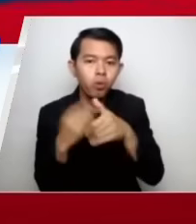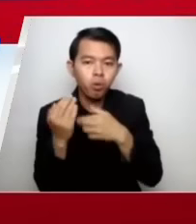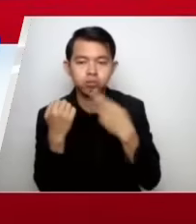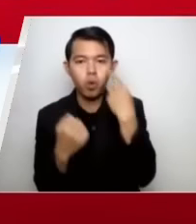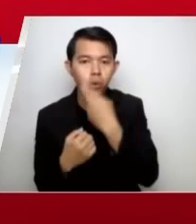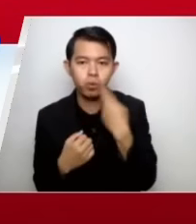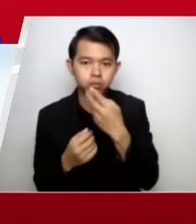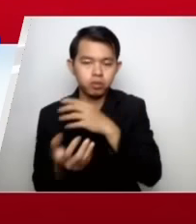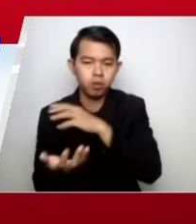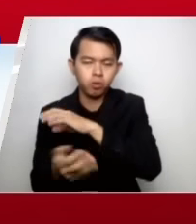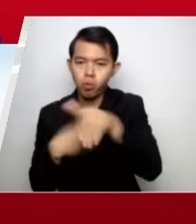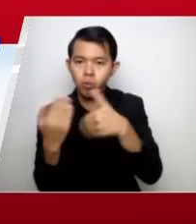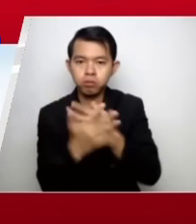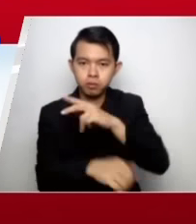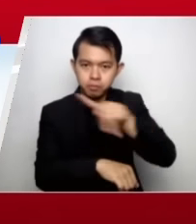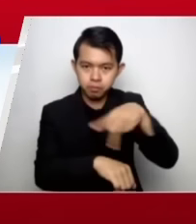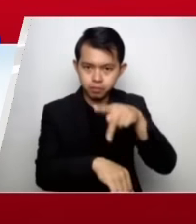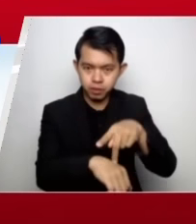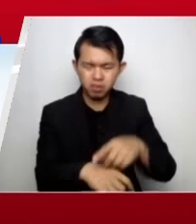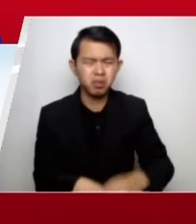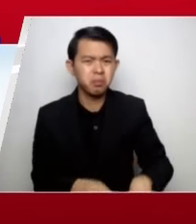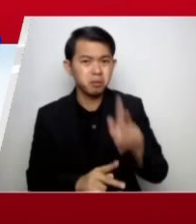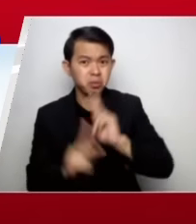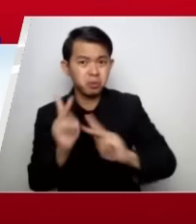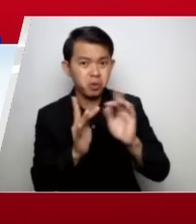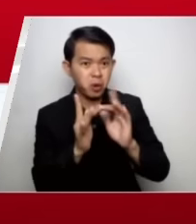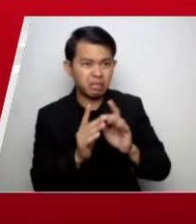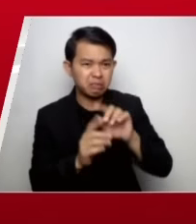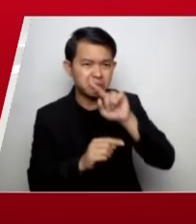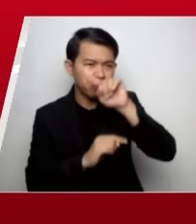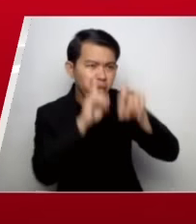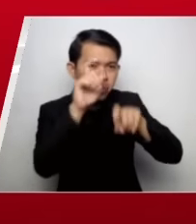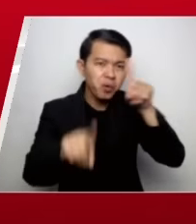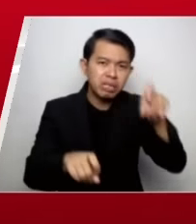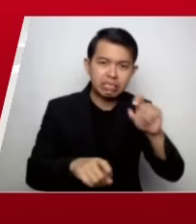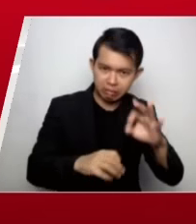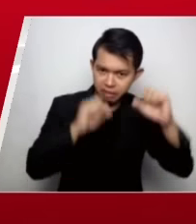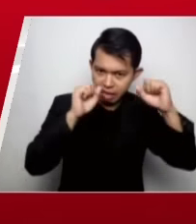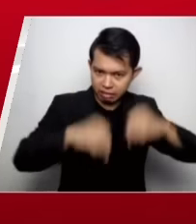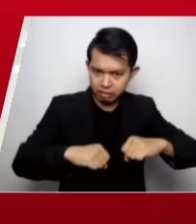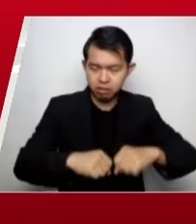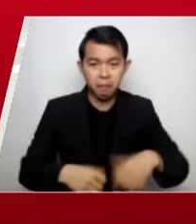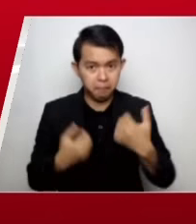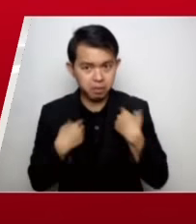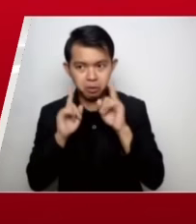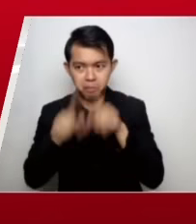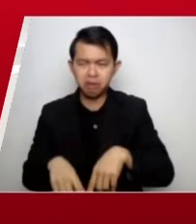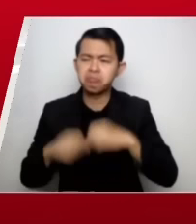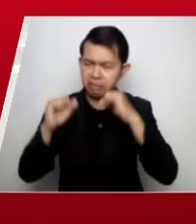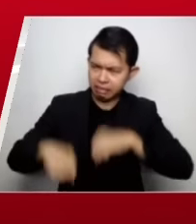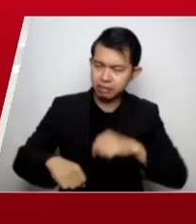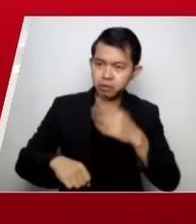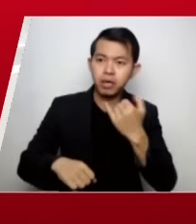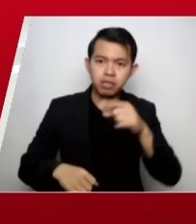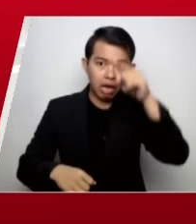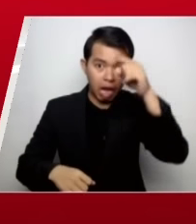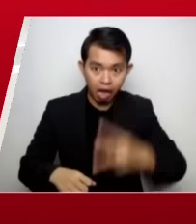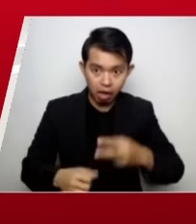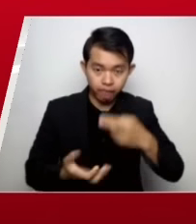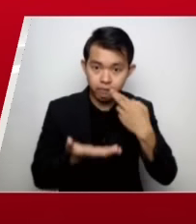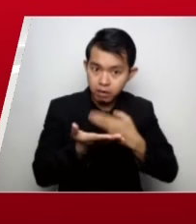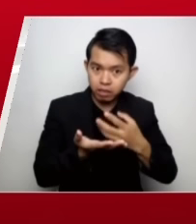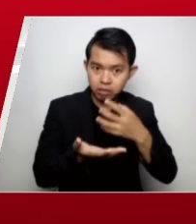ng mga Kapuso Online kung pabor sila rito. Sagot ng isa, pabor, dahil sapat naman na daw ang kalahating serving ng kanin at humingi